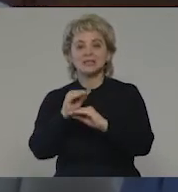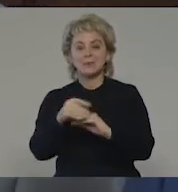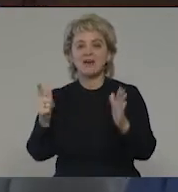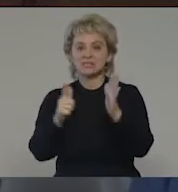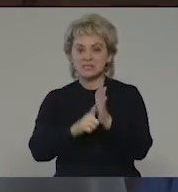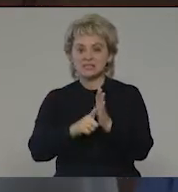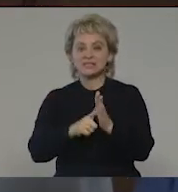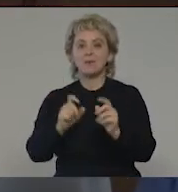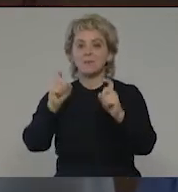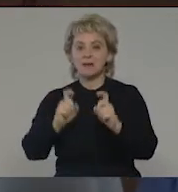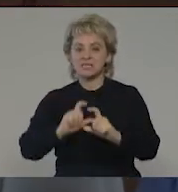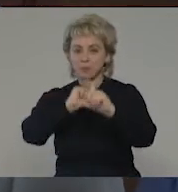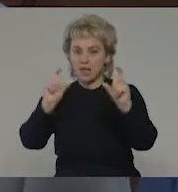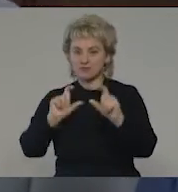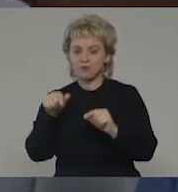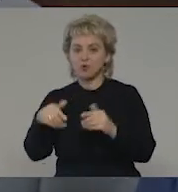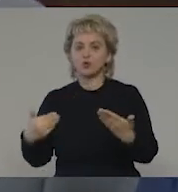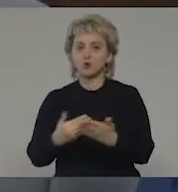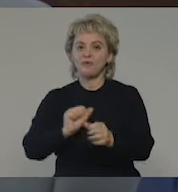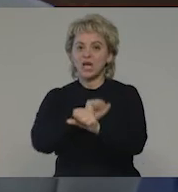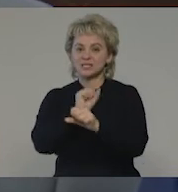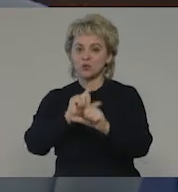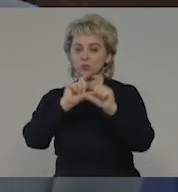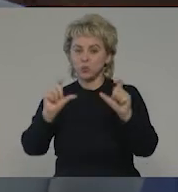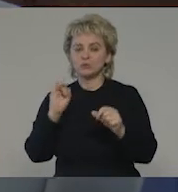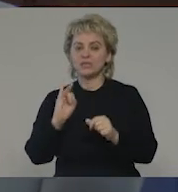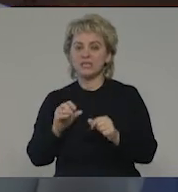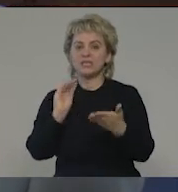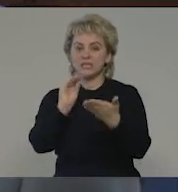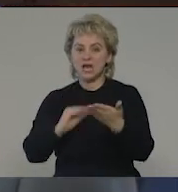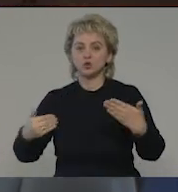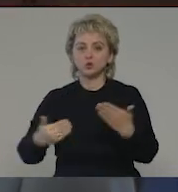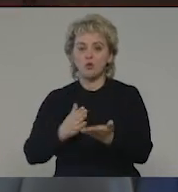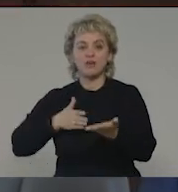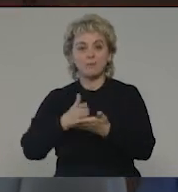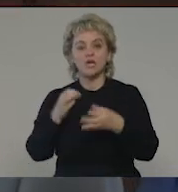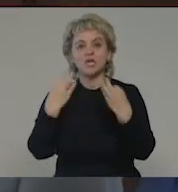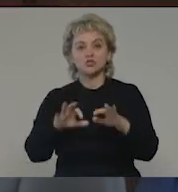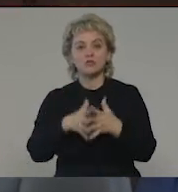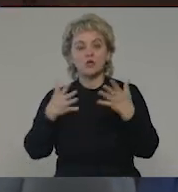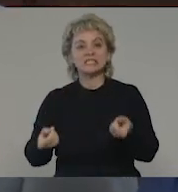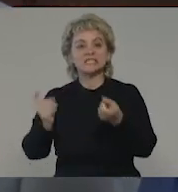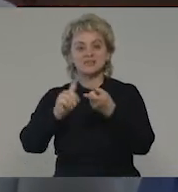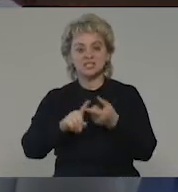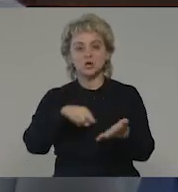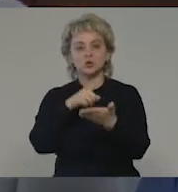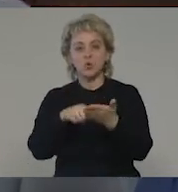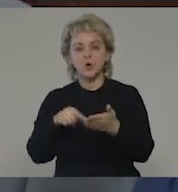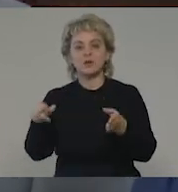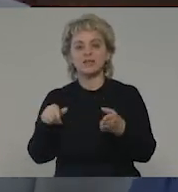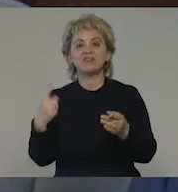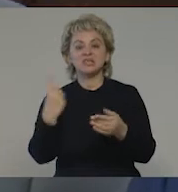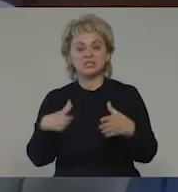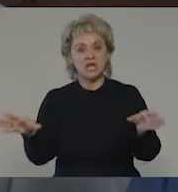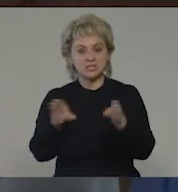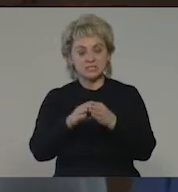7 посадочных платформ, добавятся новые остановочные пункты. И данный новый маршрут позволит еще более связать город в единое